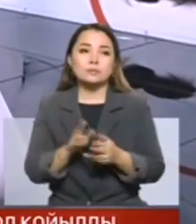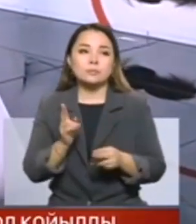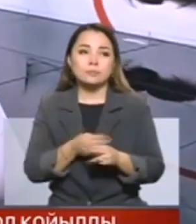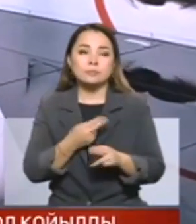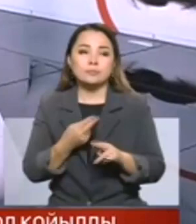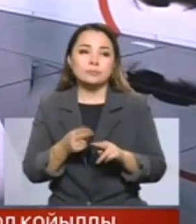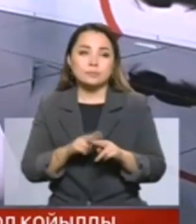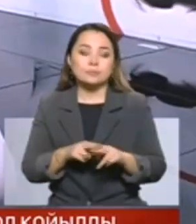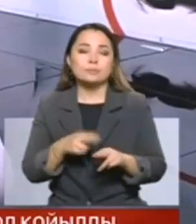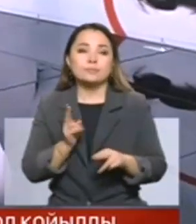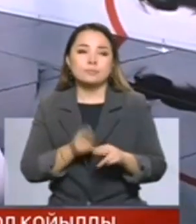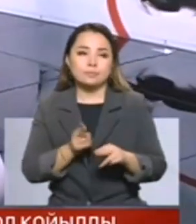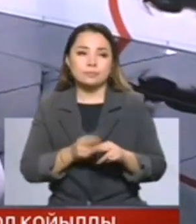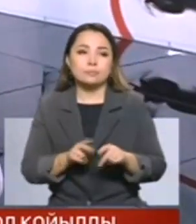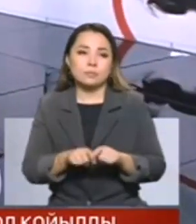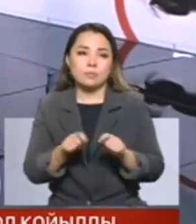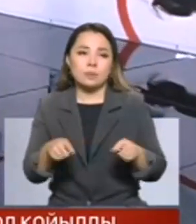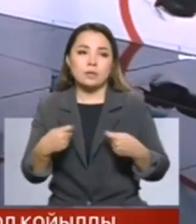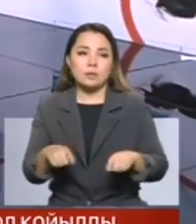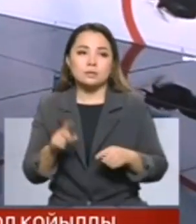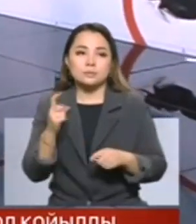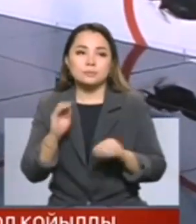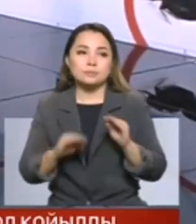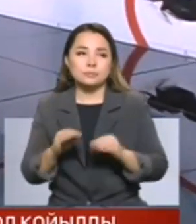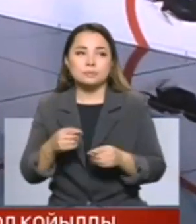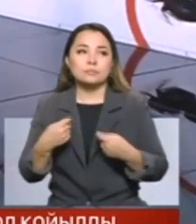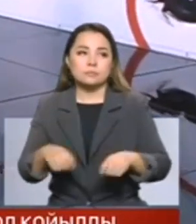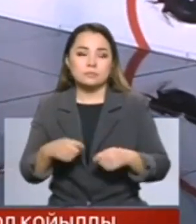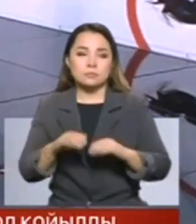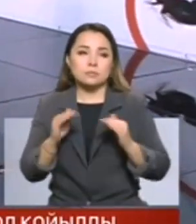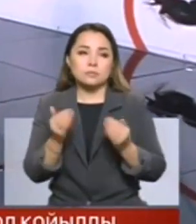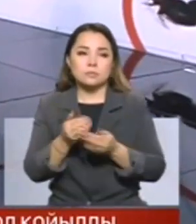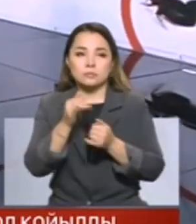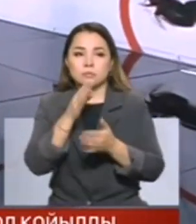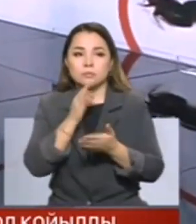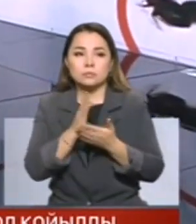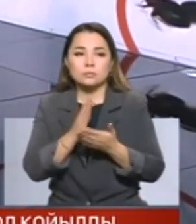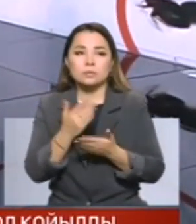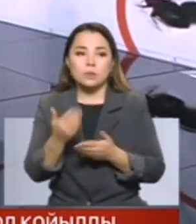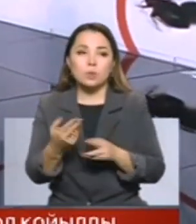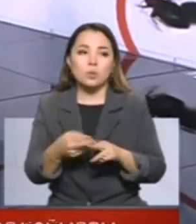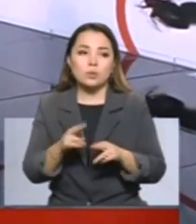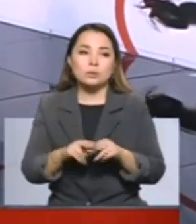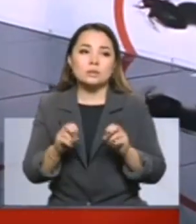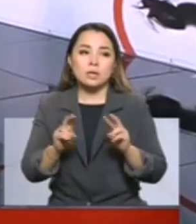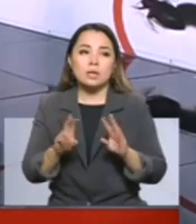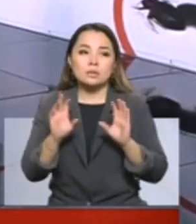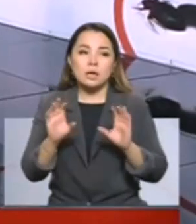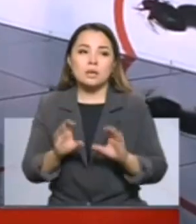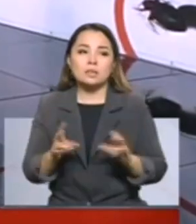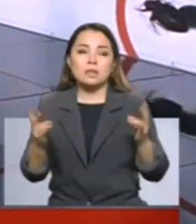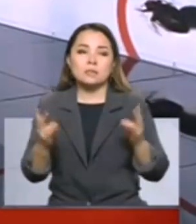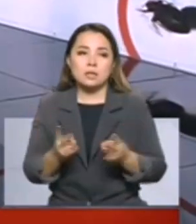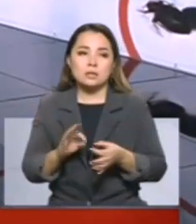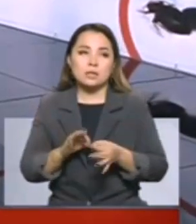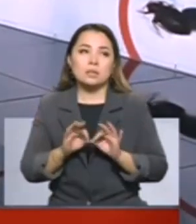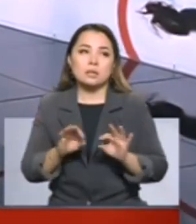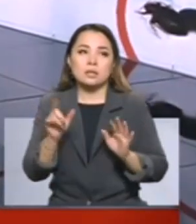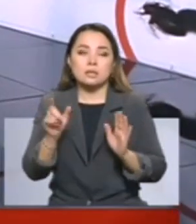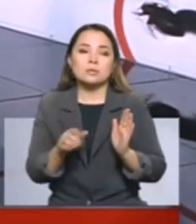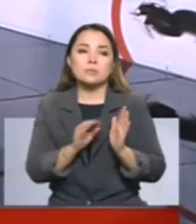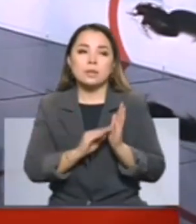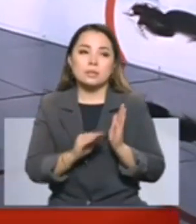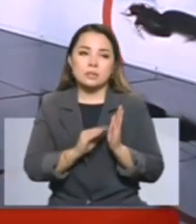кедергісіз ашық сатылып жатқан химиялық қоспалардың саудасына шектеу қоя алмаймыз деп отыр, өйткені ол үшін арнайы заң қажет. Айгөз